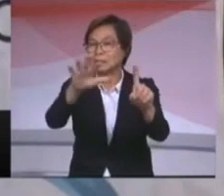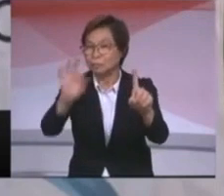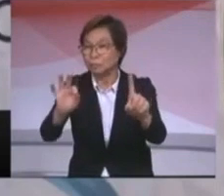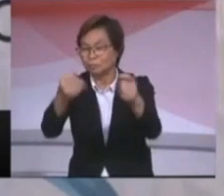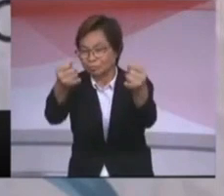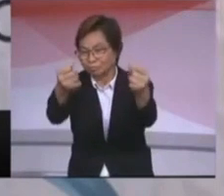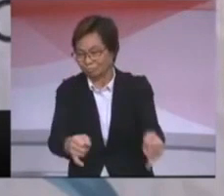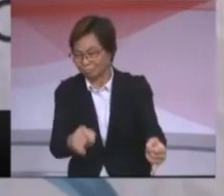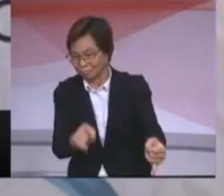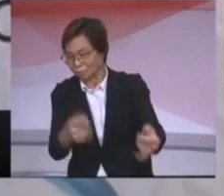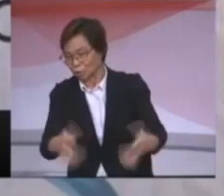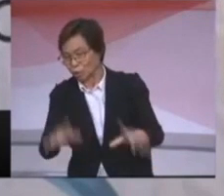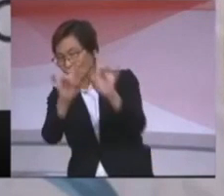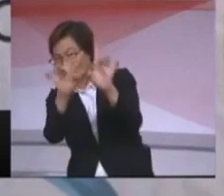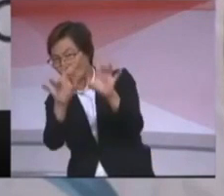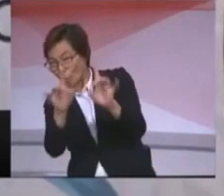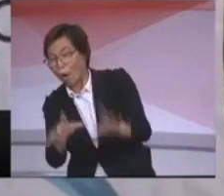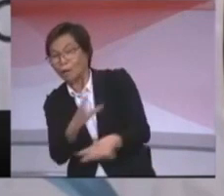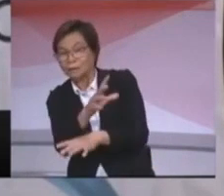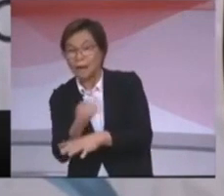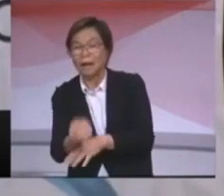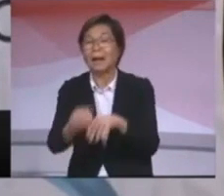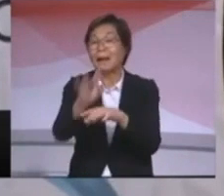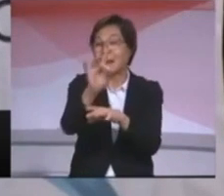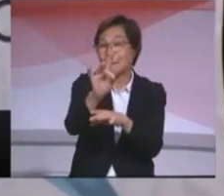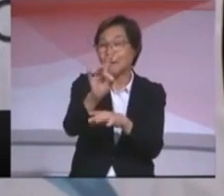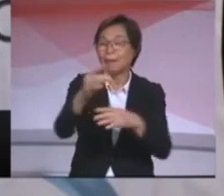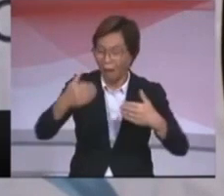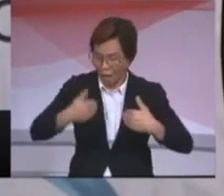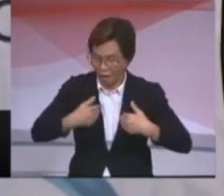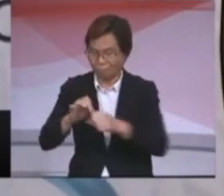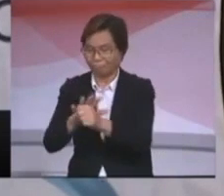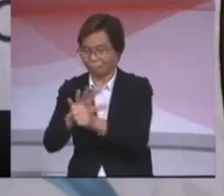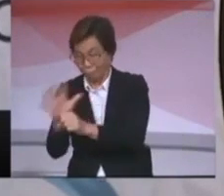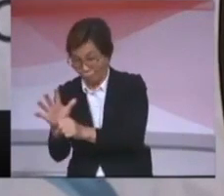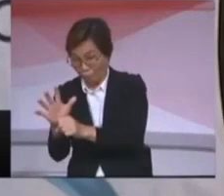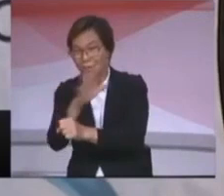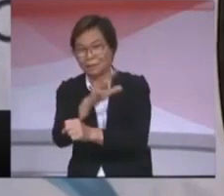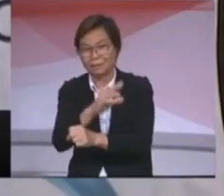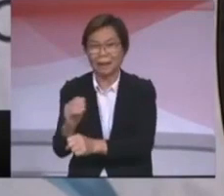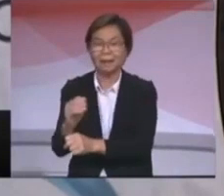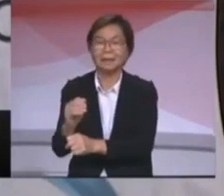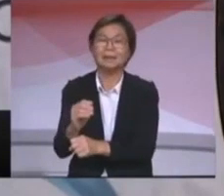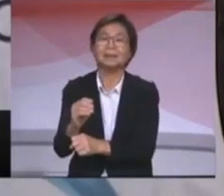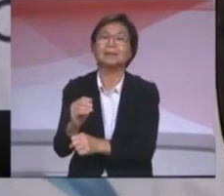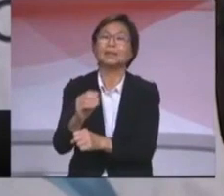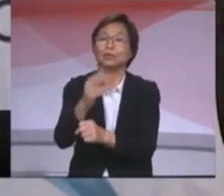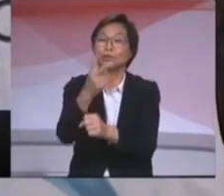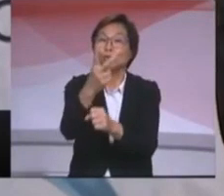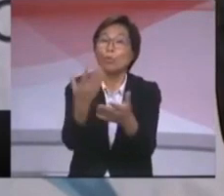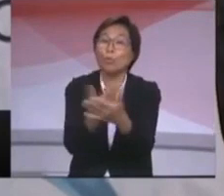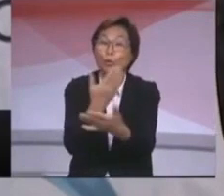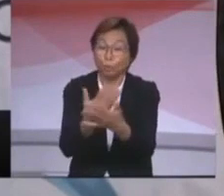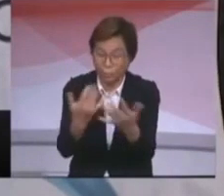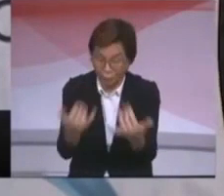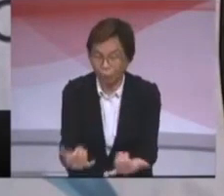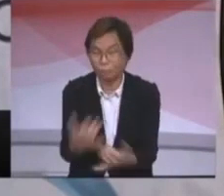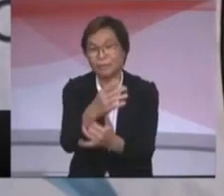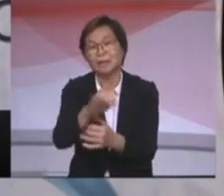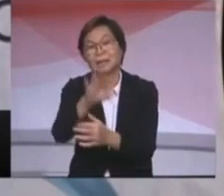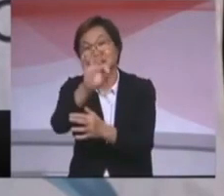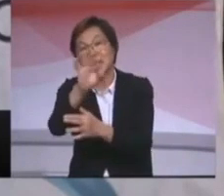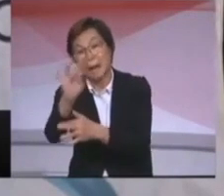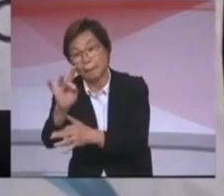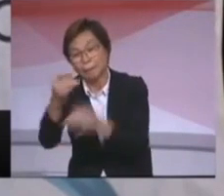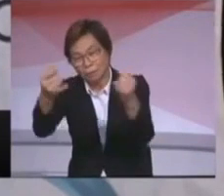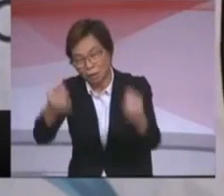139 individu telah disaring, di mana 8 kes dikesan positif COVID-19 termasuk 2 kes baru pada hari ini.